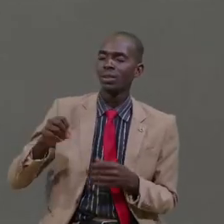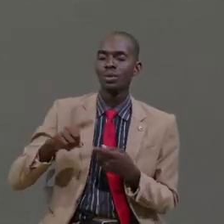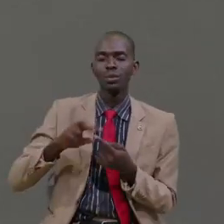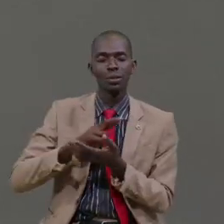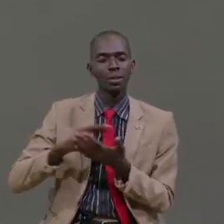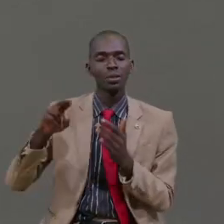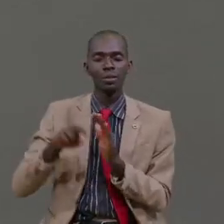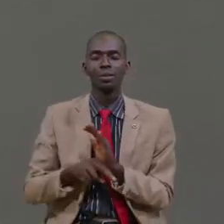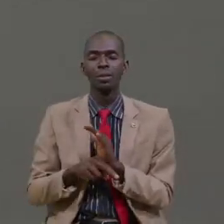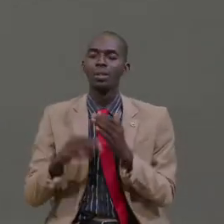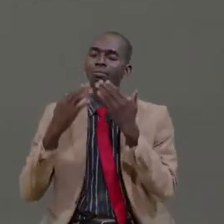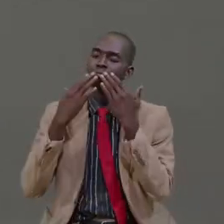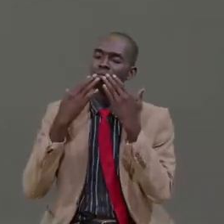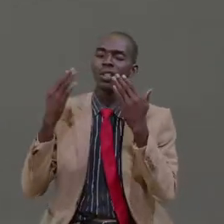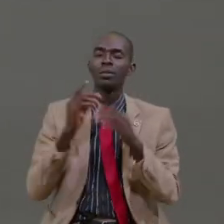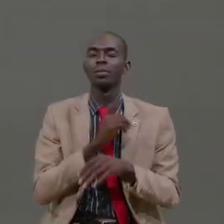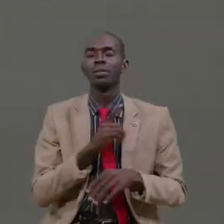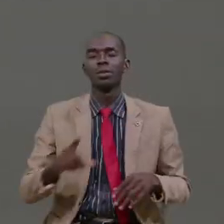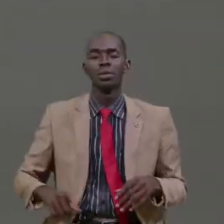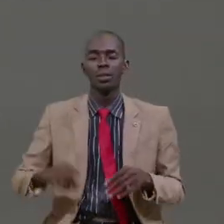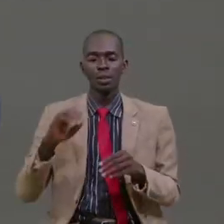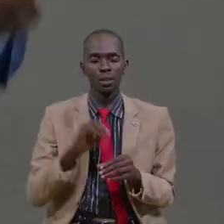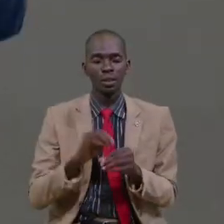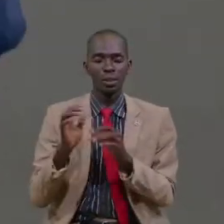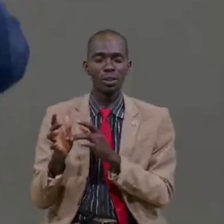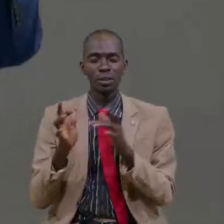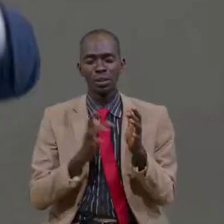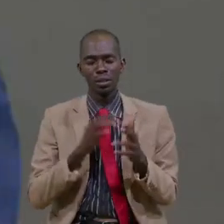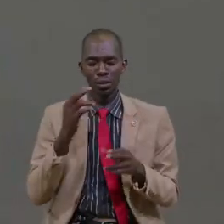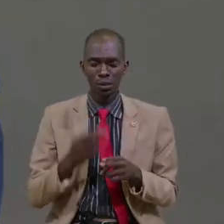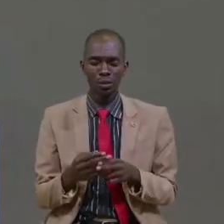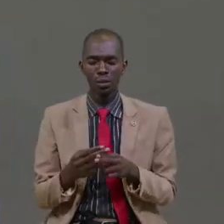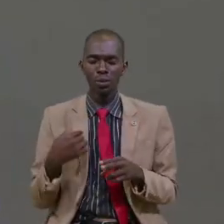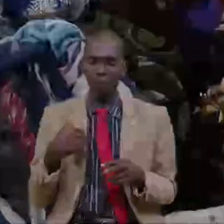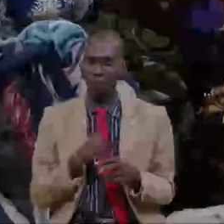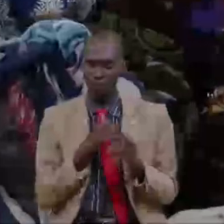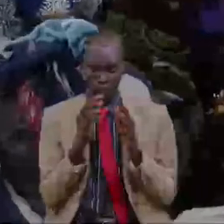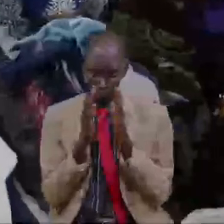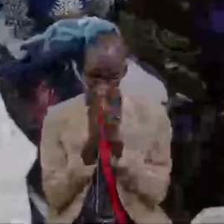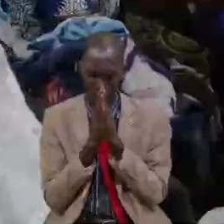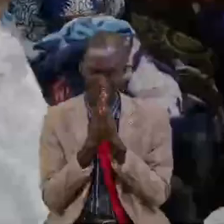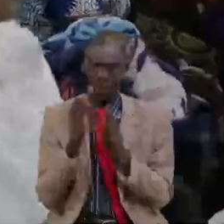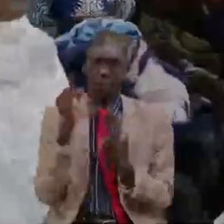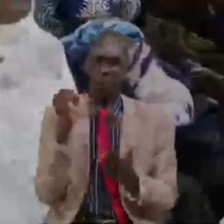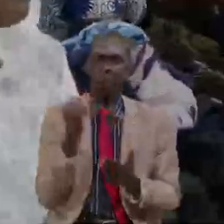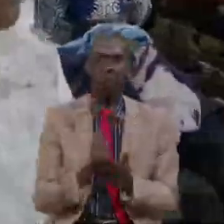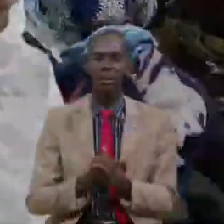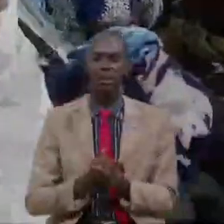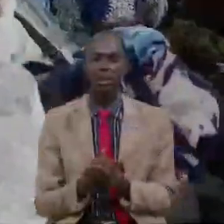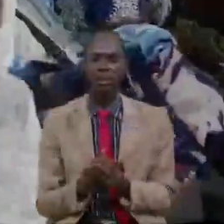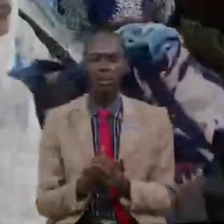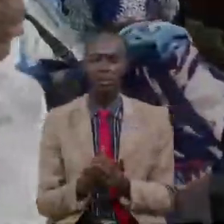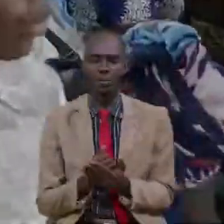la justice. Merci Seigneur. Au nom de Jésus, nous